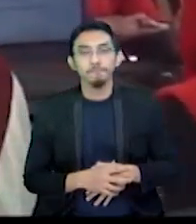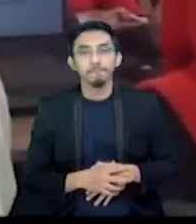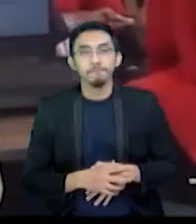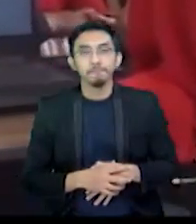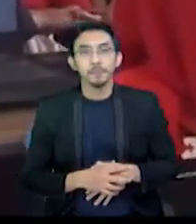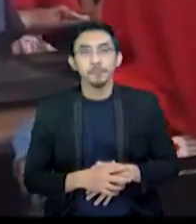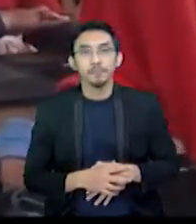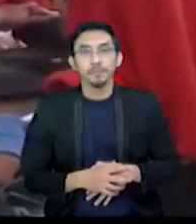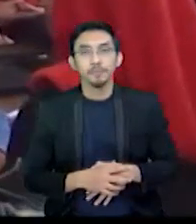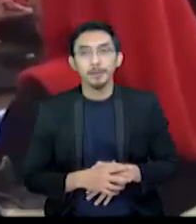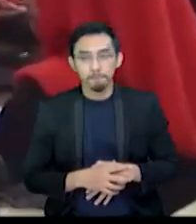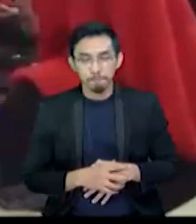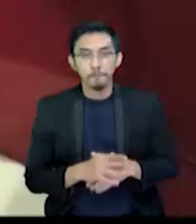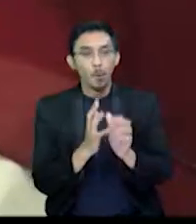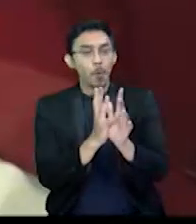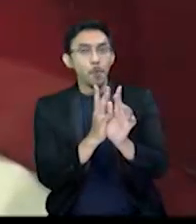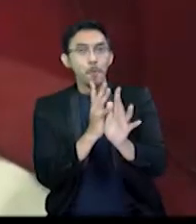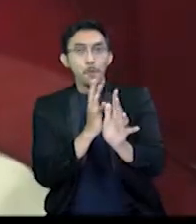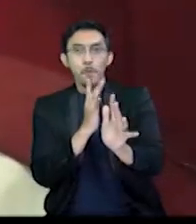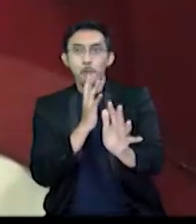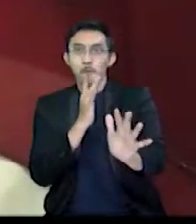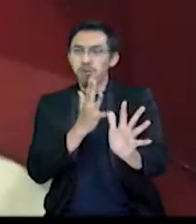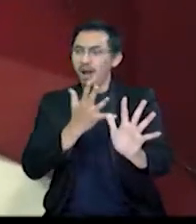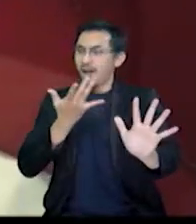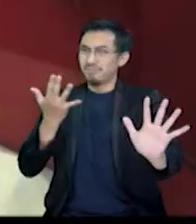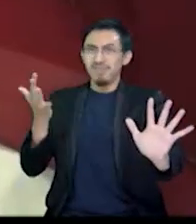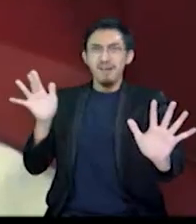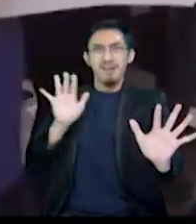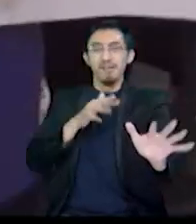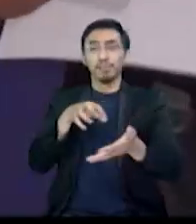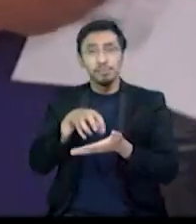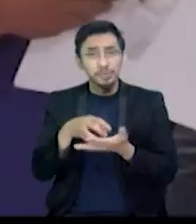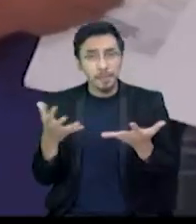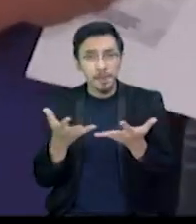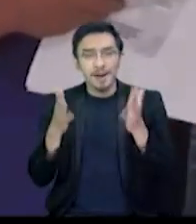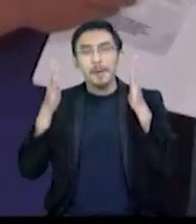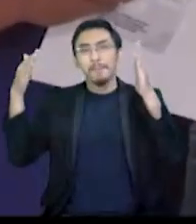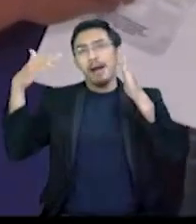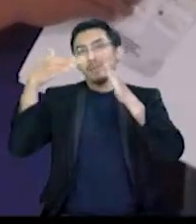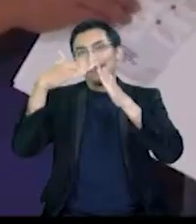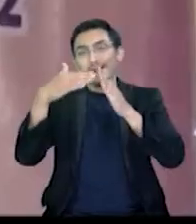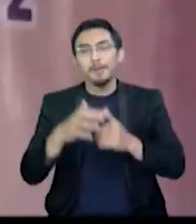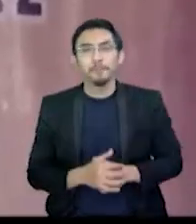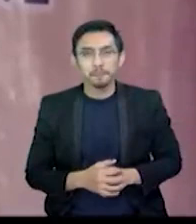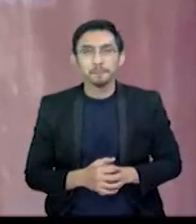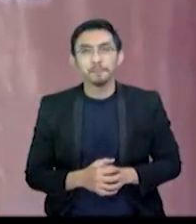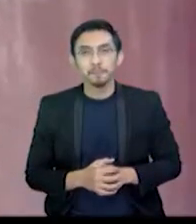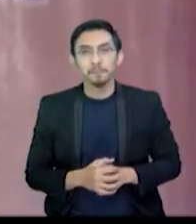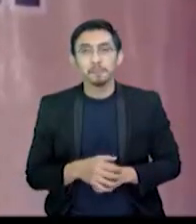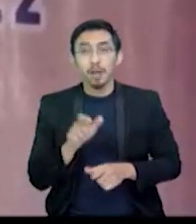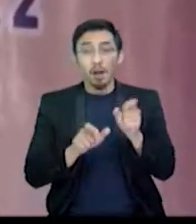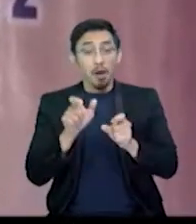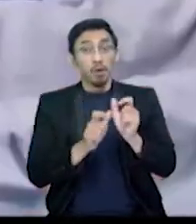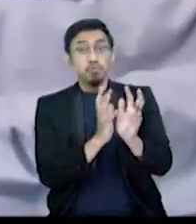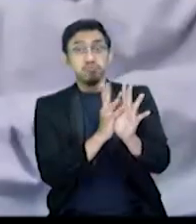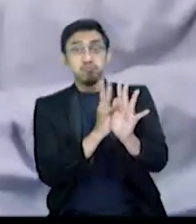Antrean panjang terjadi di depan meja pendaftaran donor darah di Malpanakukang, Kota Makassar. Ratusan orang rela antre hingga berjam-jam untuk menjadi